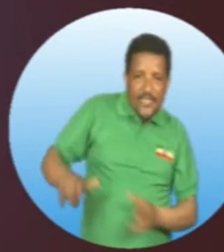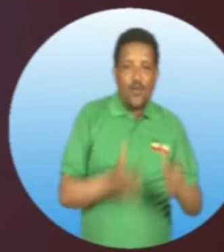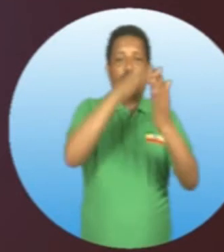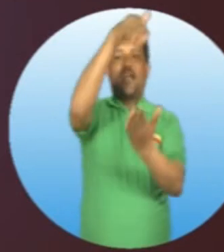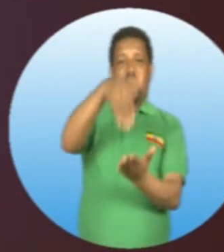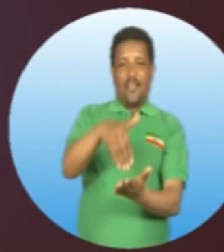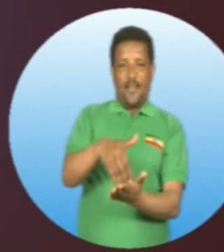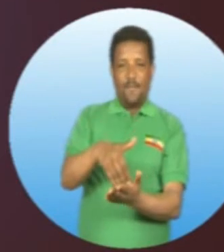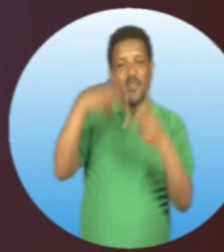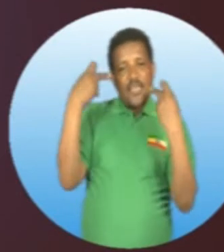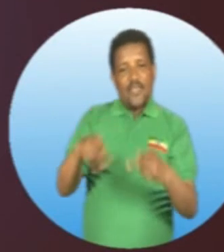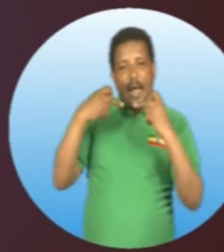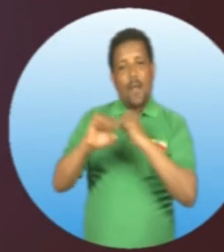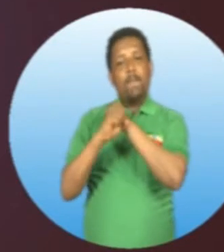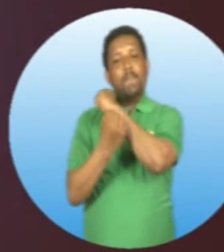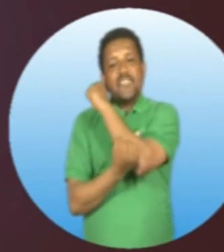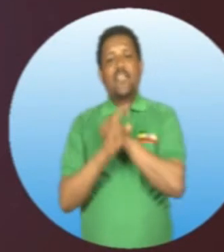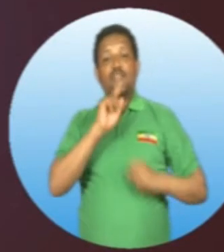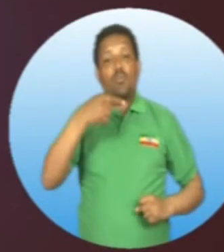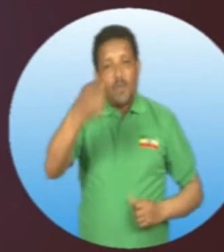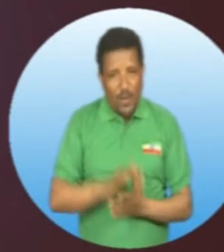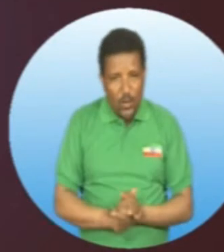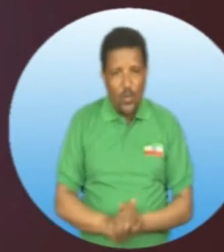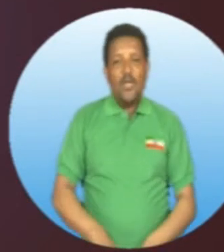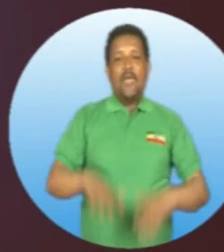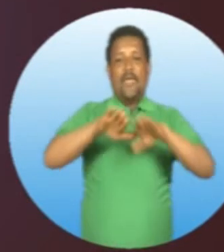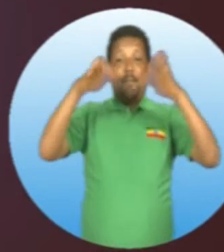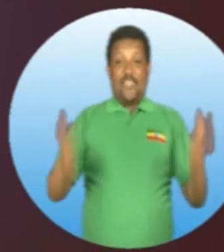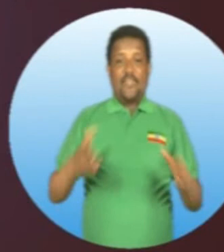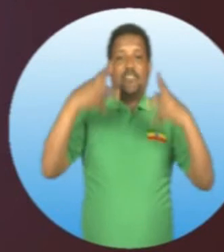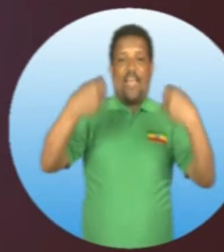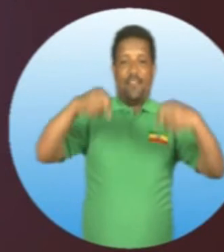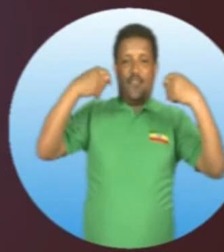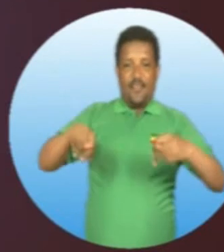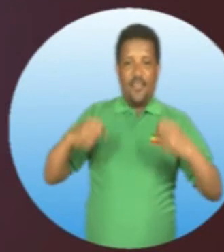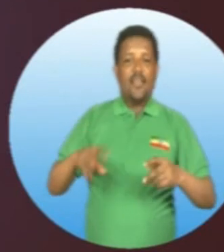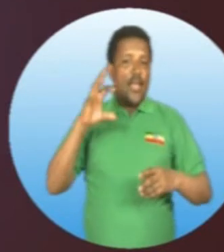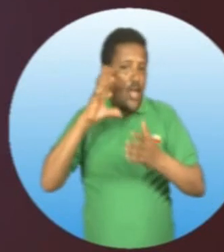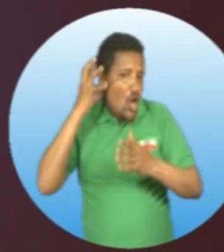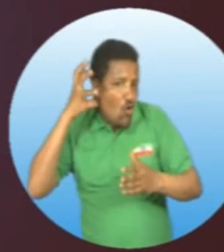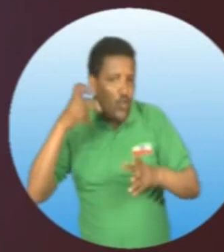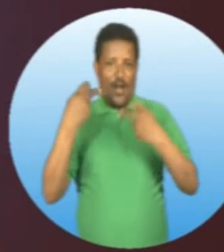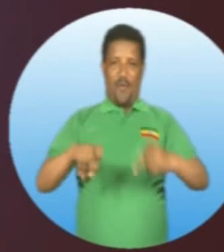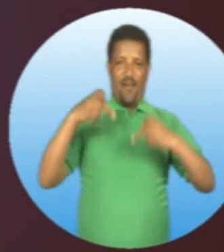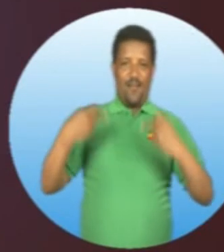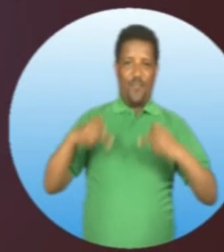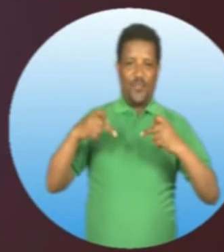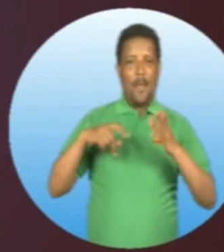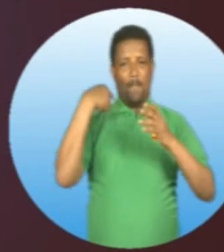የመተላለፊያ ዘዴዎች መካከል የድራማ መሰረት ነው በሚባለው የመድረክ ቲያትር፣ የሬዲዮ